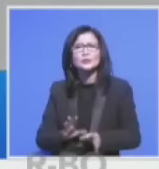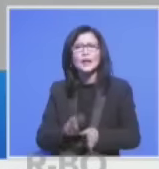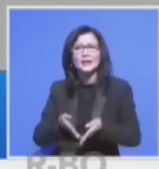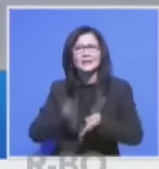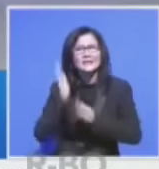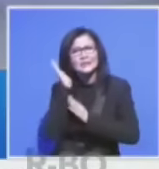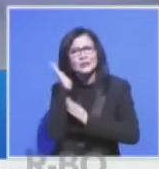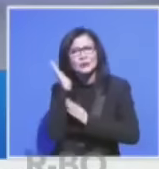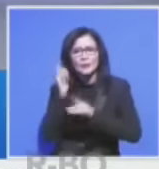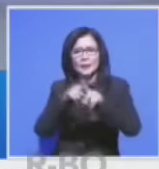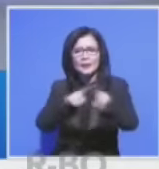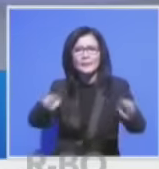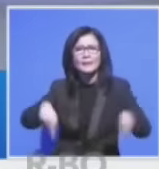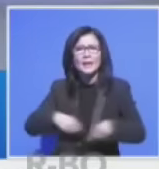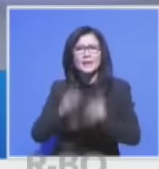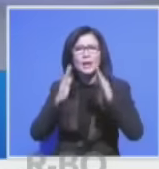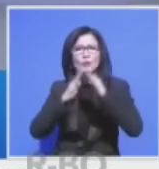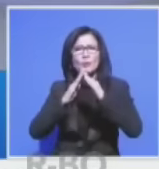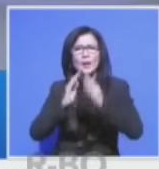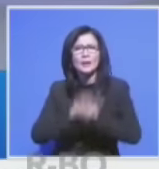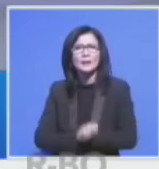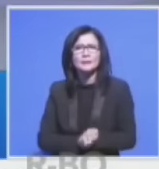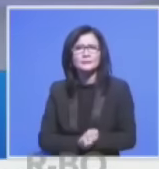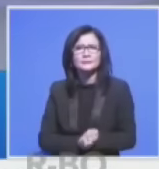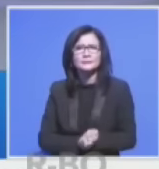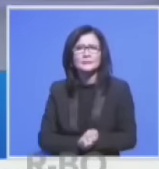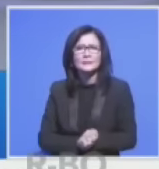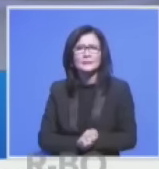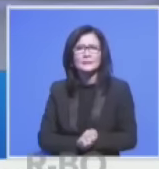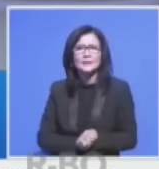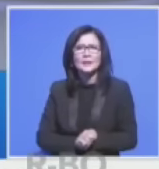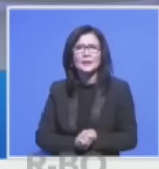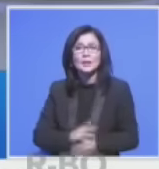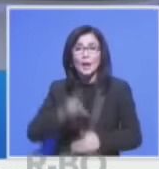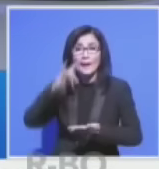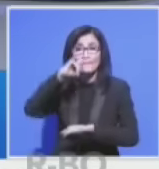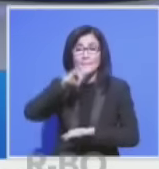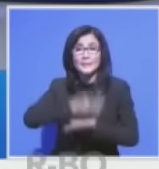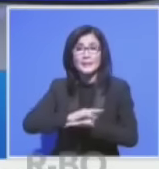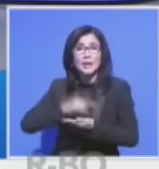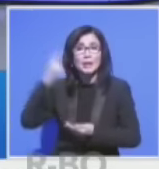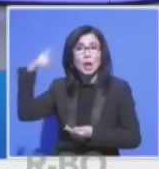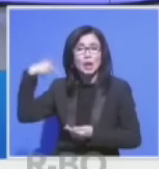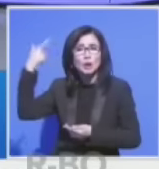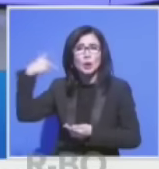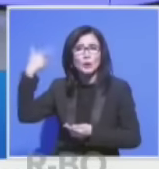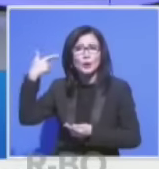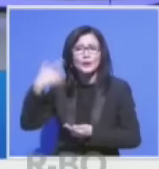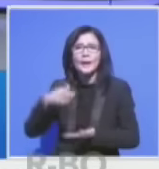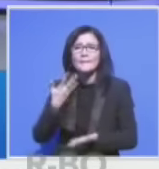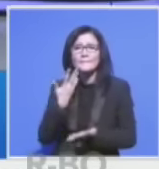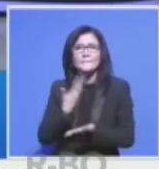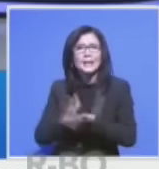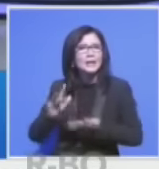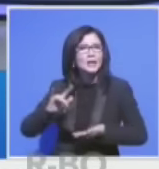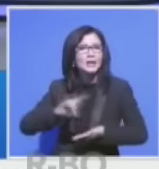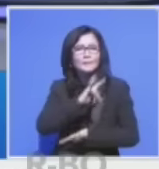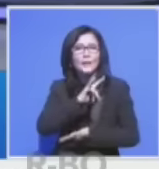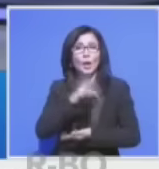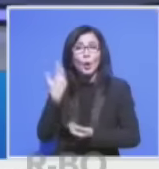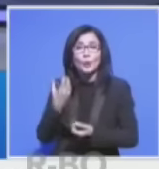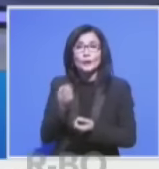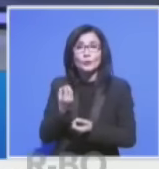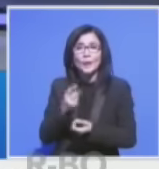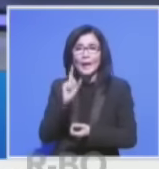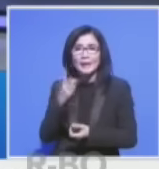rumah. Sementara itu, Bandara London mengalami pembatalan terbang setelah ditemukannya bom Perang Dunia II yang belum